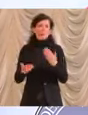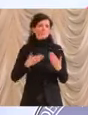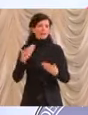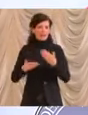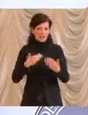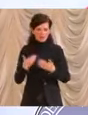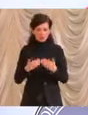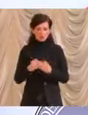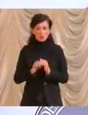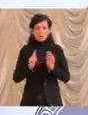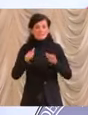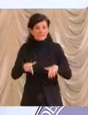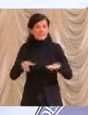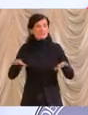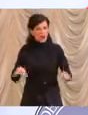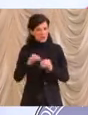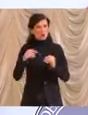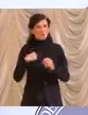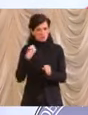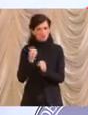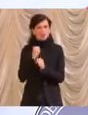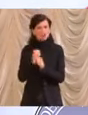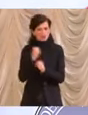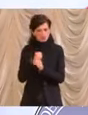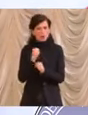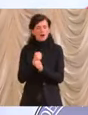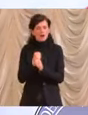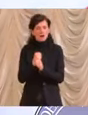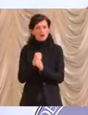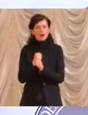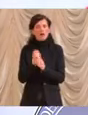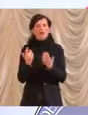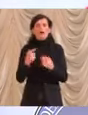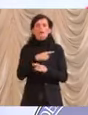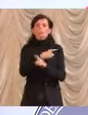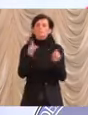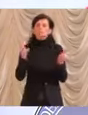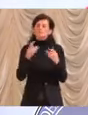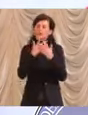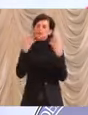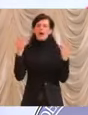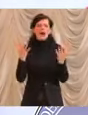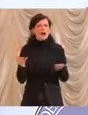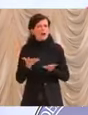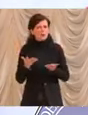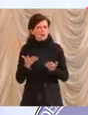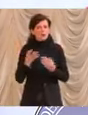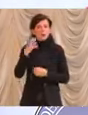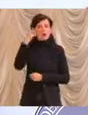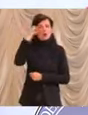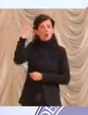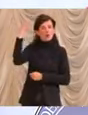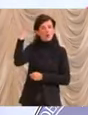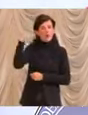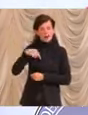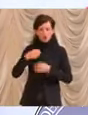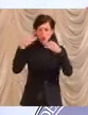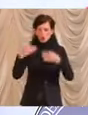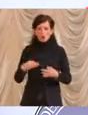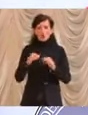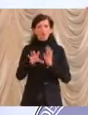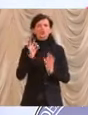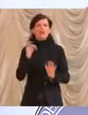della settimana inizieremo a lavorarci. Quello che deve essere a tutti chiaro è che il Governo, quando ha adottato questa